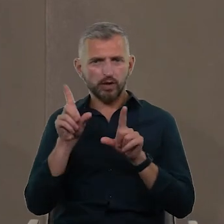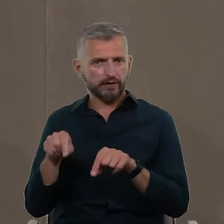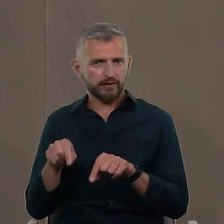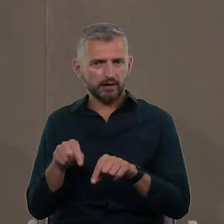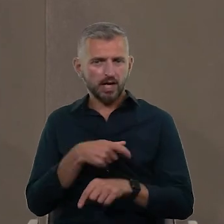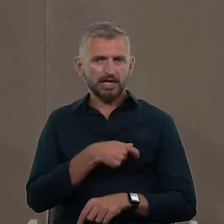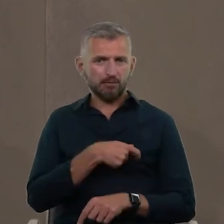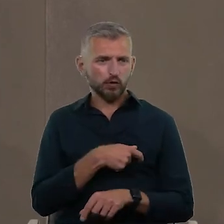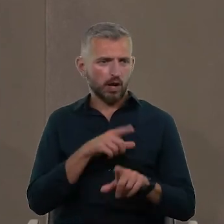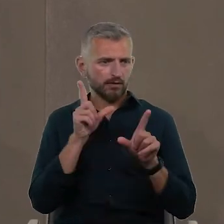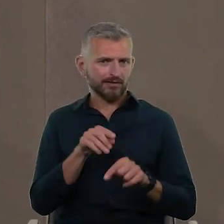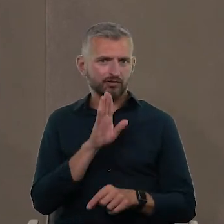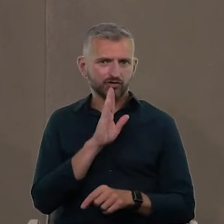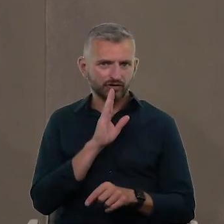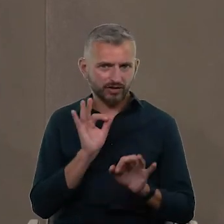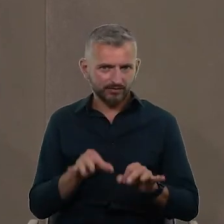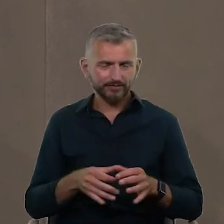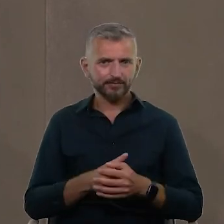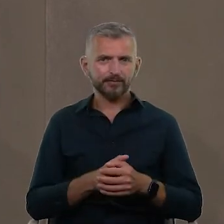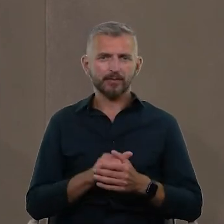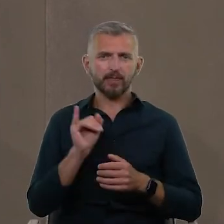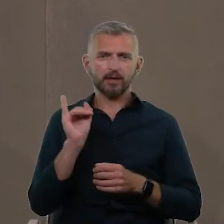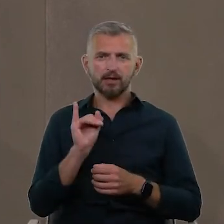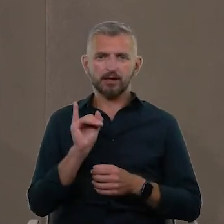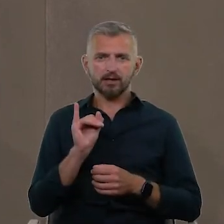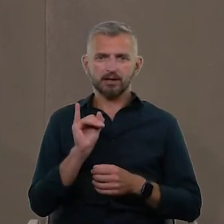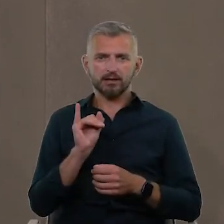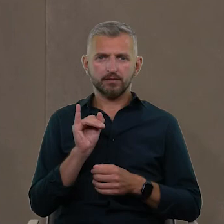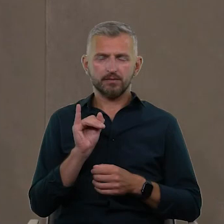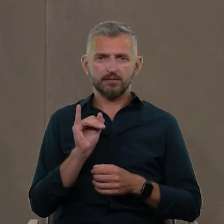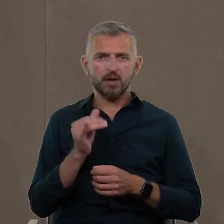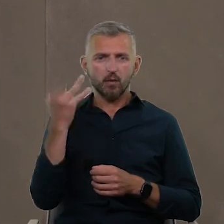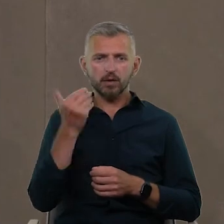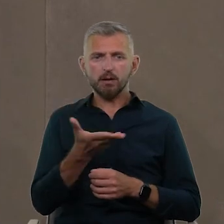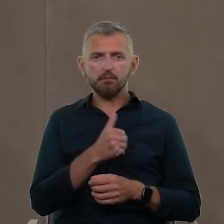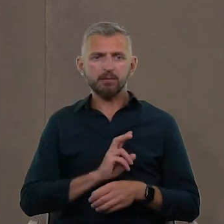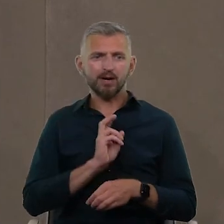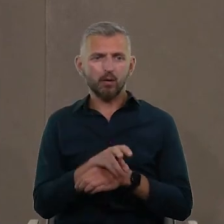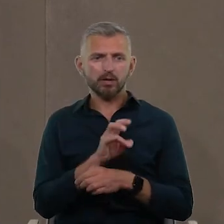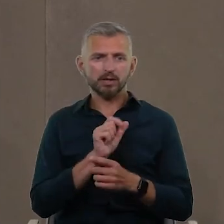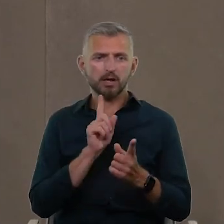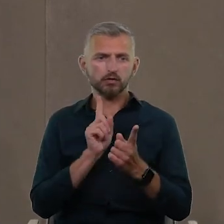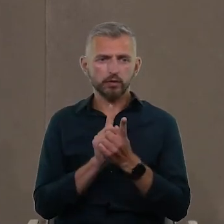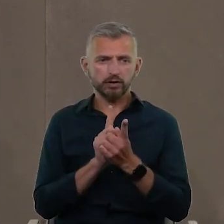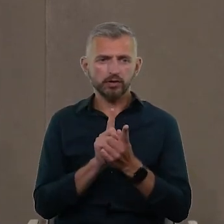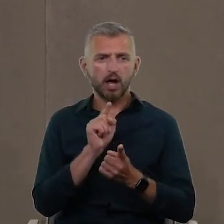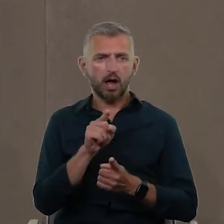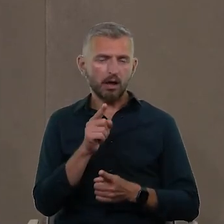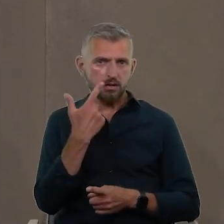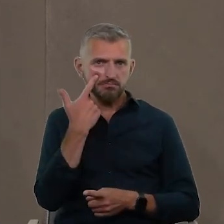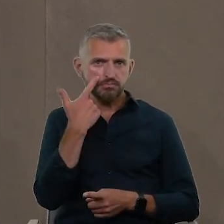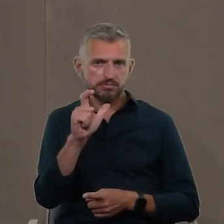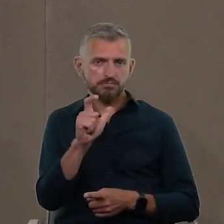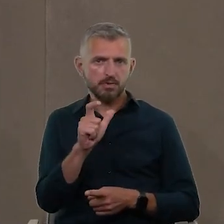ну, депутатки їздили жінки, так? І коли ми приходили на зустріч, там переважна